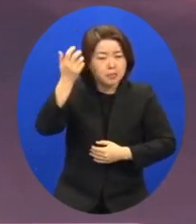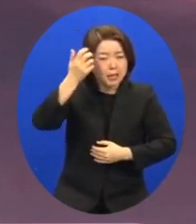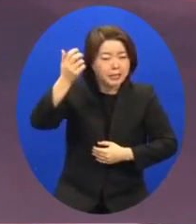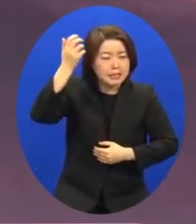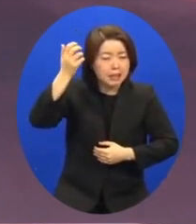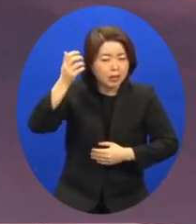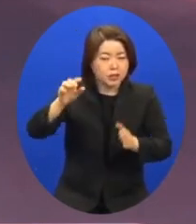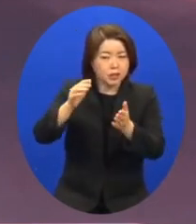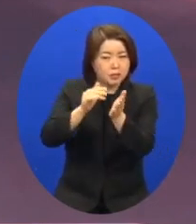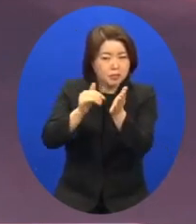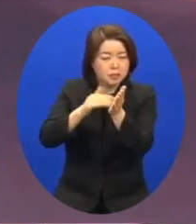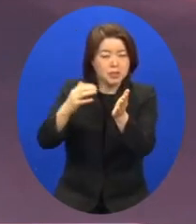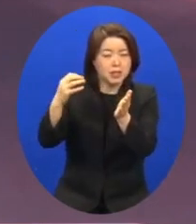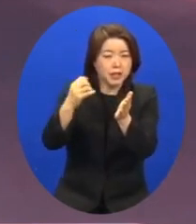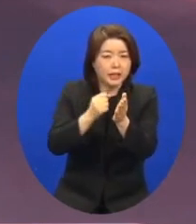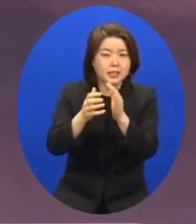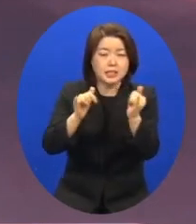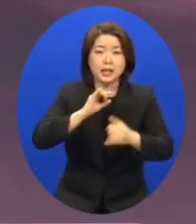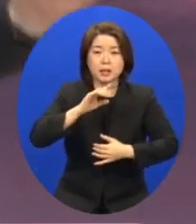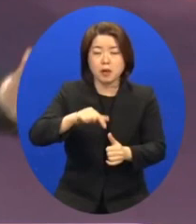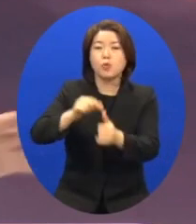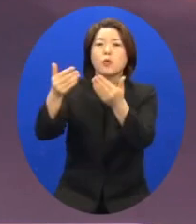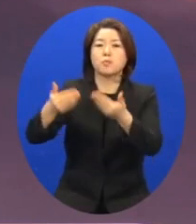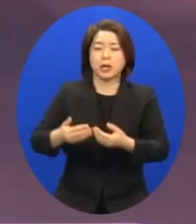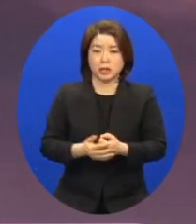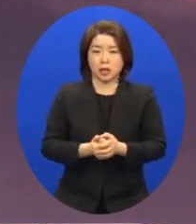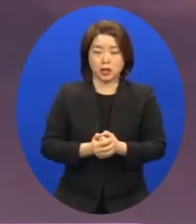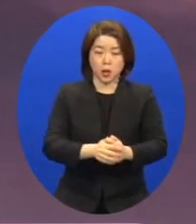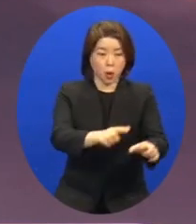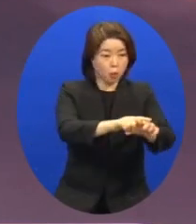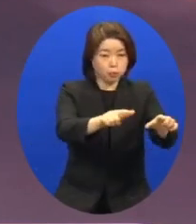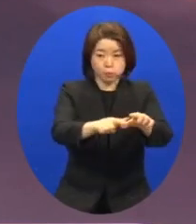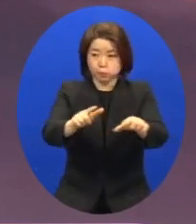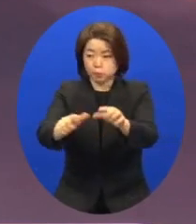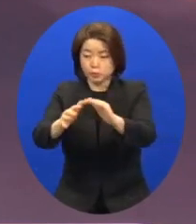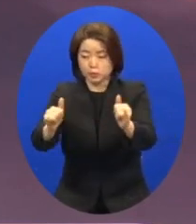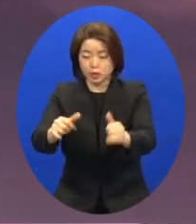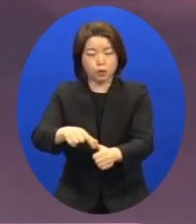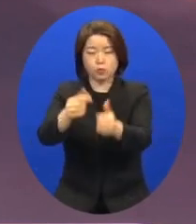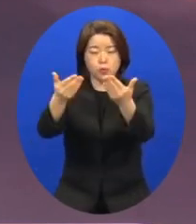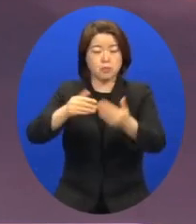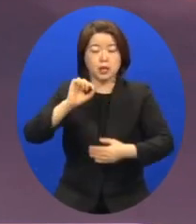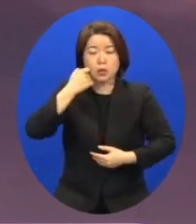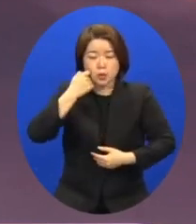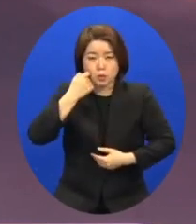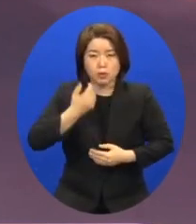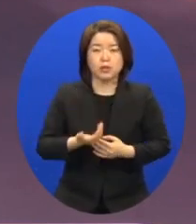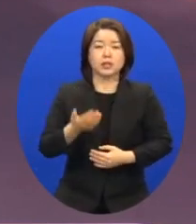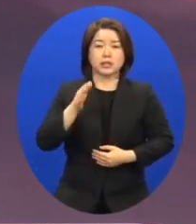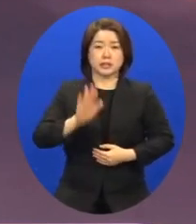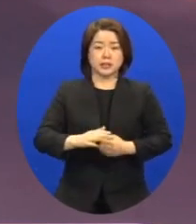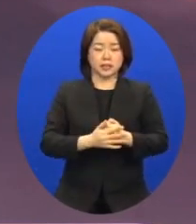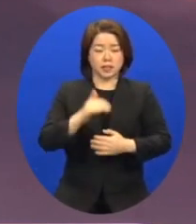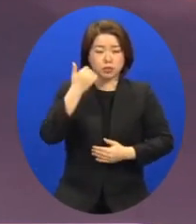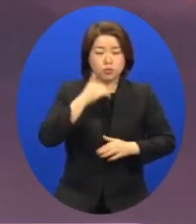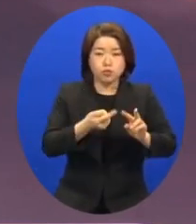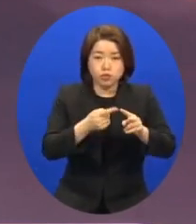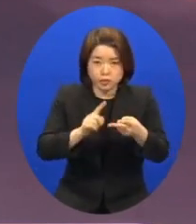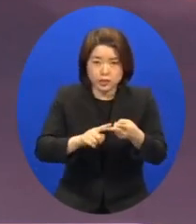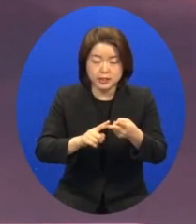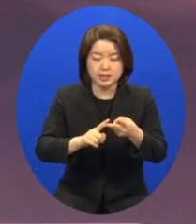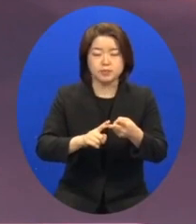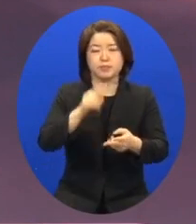구원 받는다고 생각했습니다 평범한 모든 사람이 구원 받을 수가 없습니다 그런데 누구든지